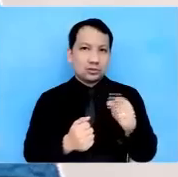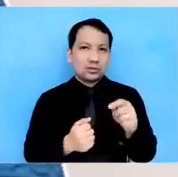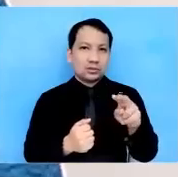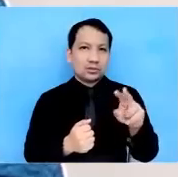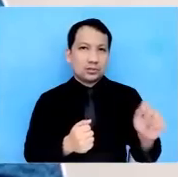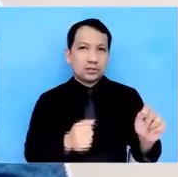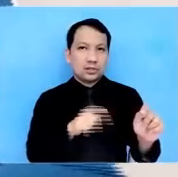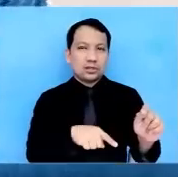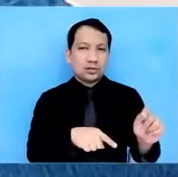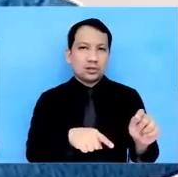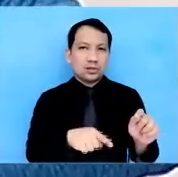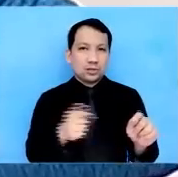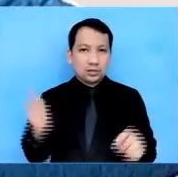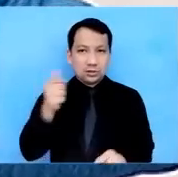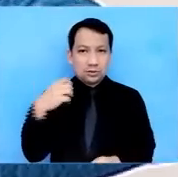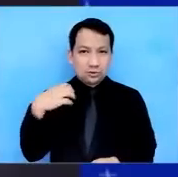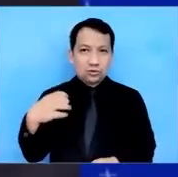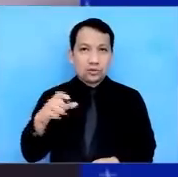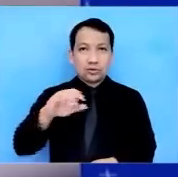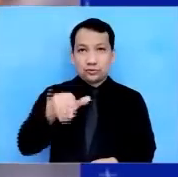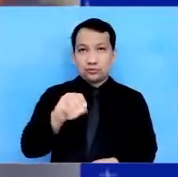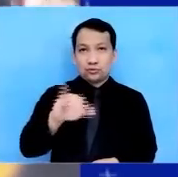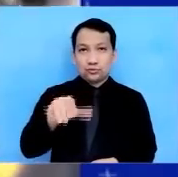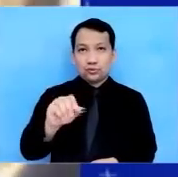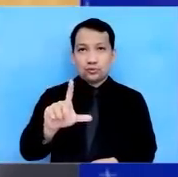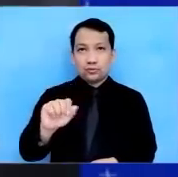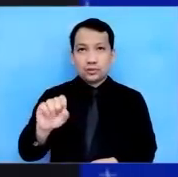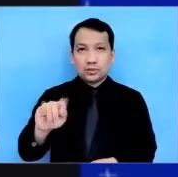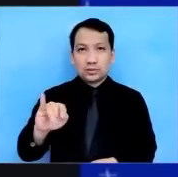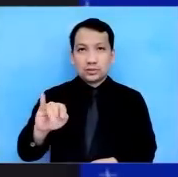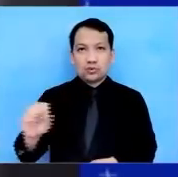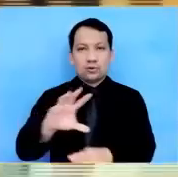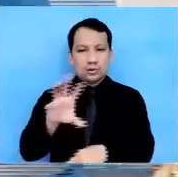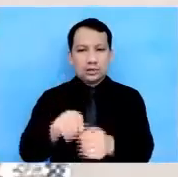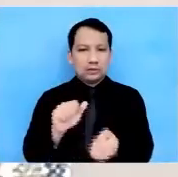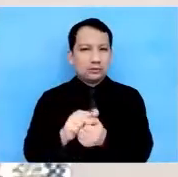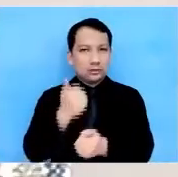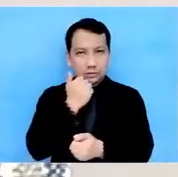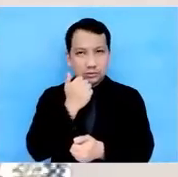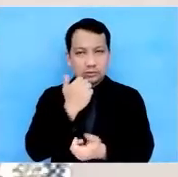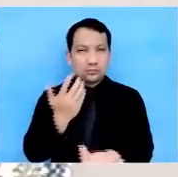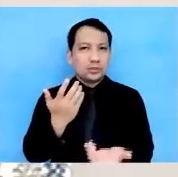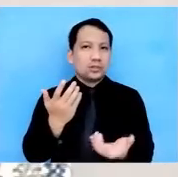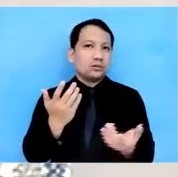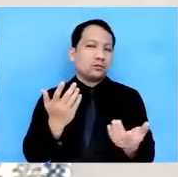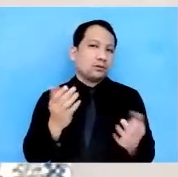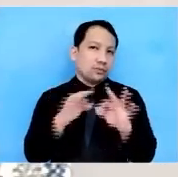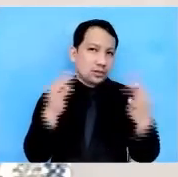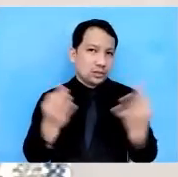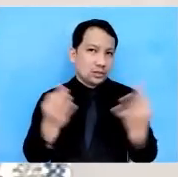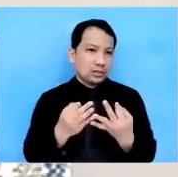Eram. Para kay tropang Giga Coach Jojo Lastimosa, mali talaga kapag nandamay na ng pamilya. Once you include the